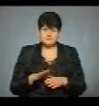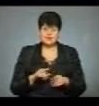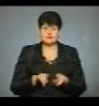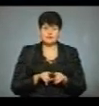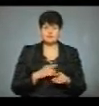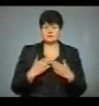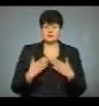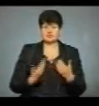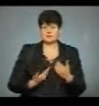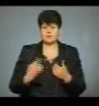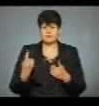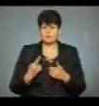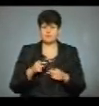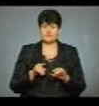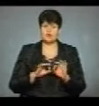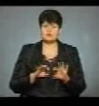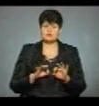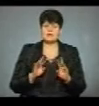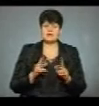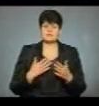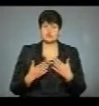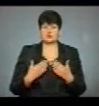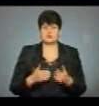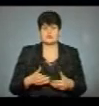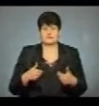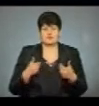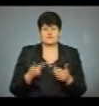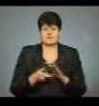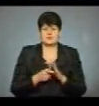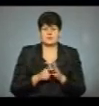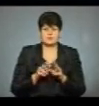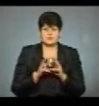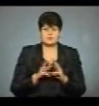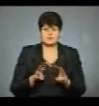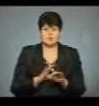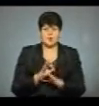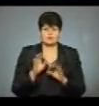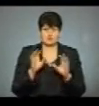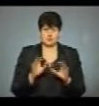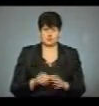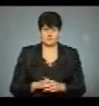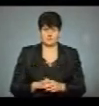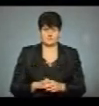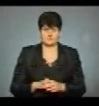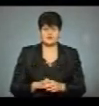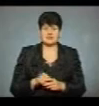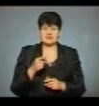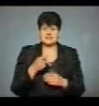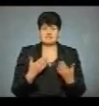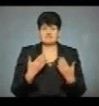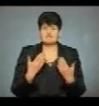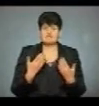з жителями області. Вони розповіли, як ставляться до запропонованого Кабміном проєкту закону. Ті, що вихідні, що є, щоб вони